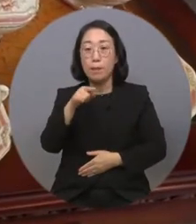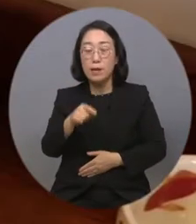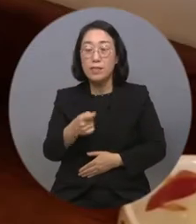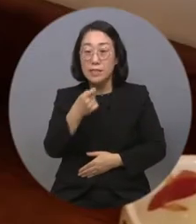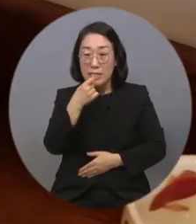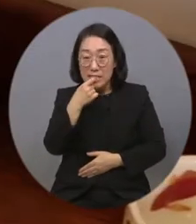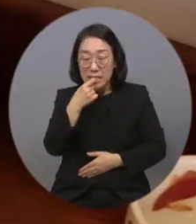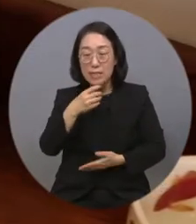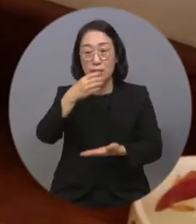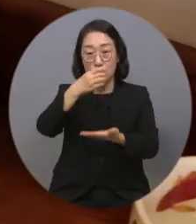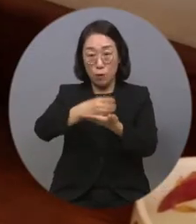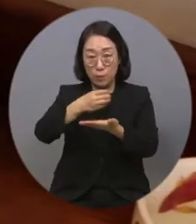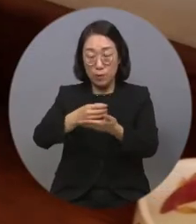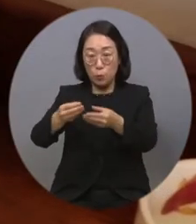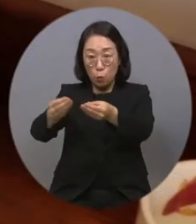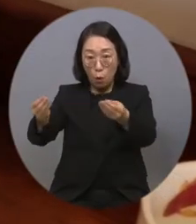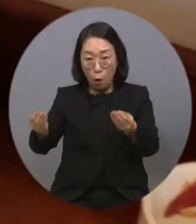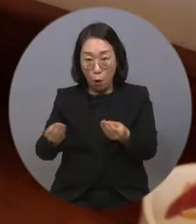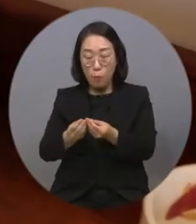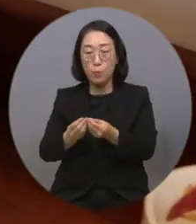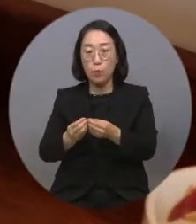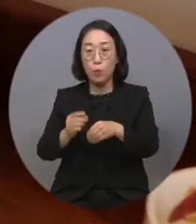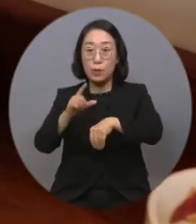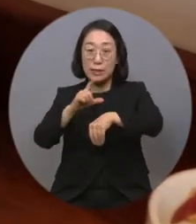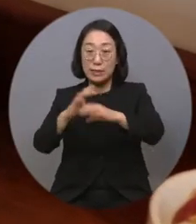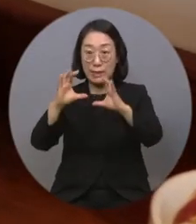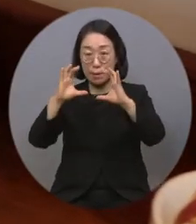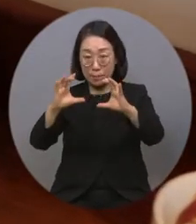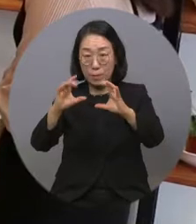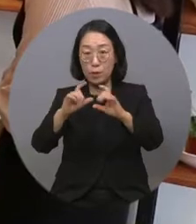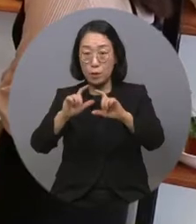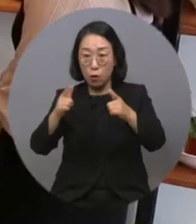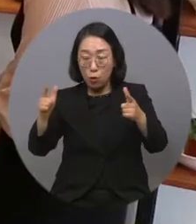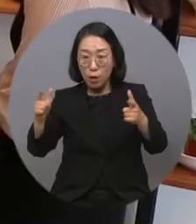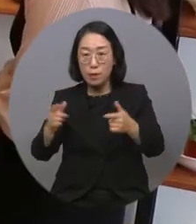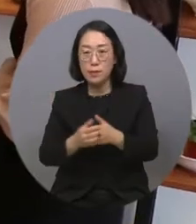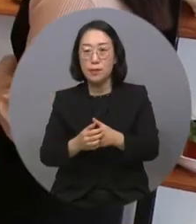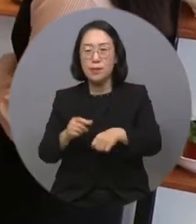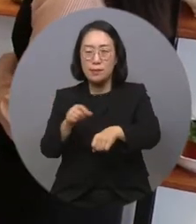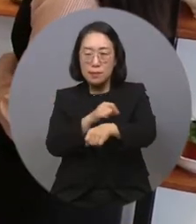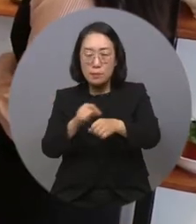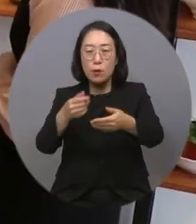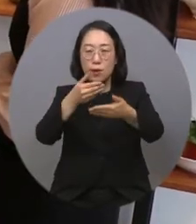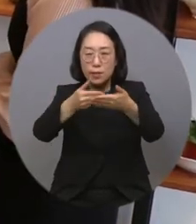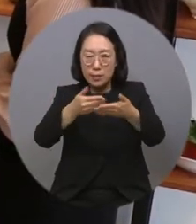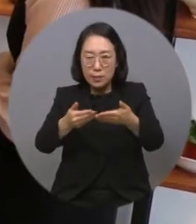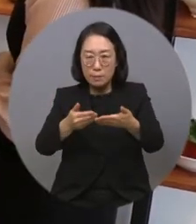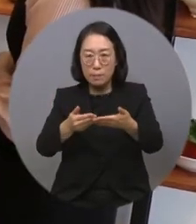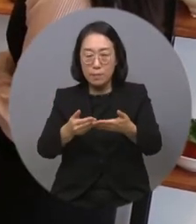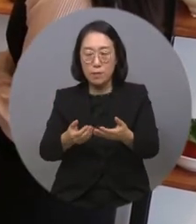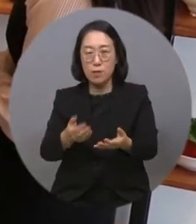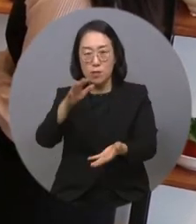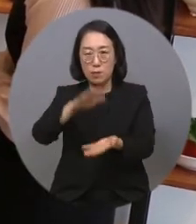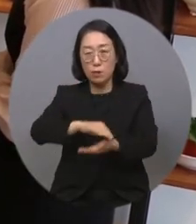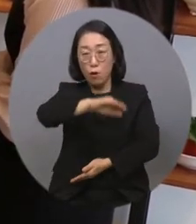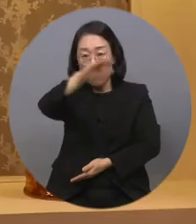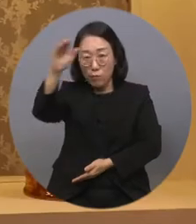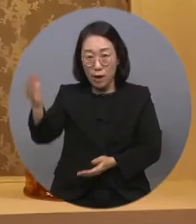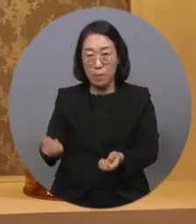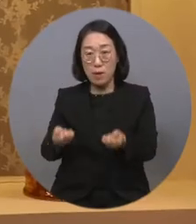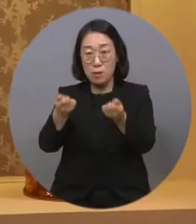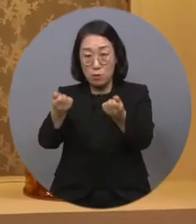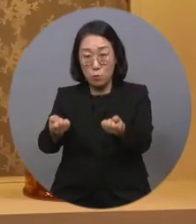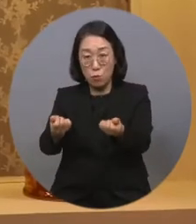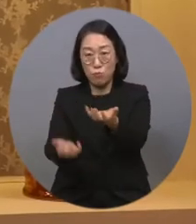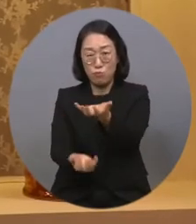만들어진 컵과 접시, 시계, 꽃병 등의 특수 물감으로 그림을 그려 가마에 굽는 것으로 흥미롭고 다채로운